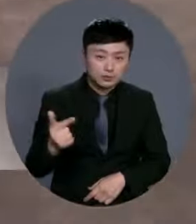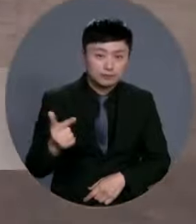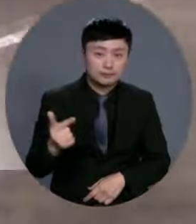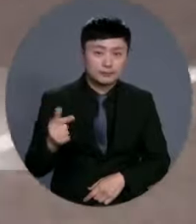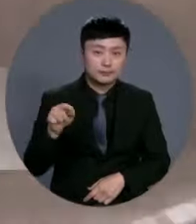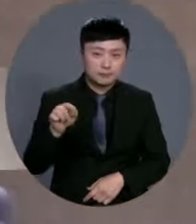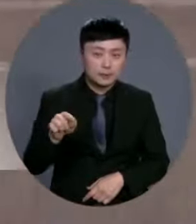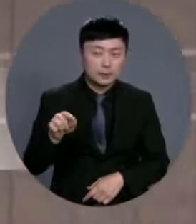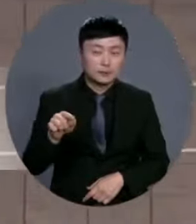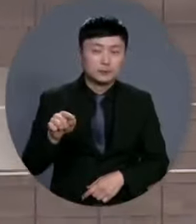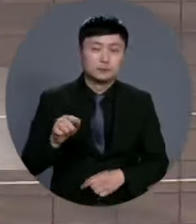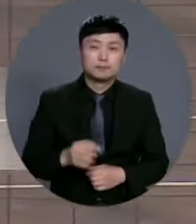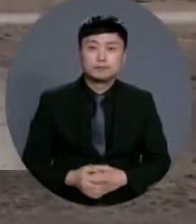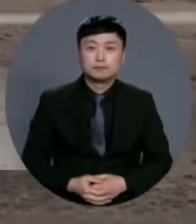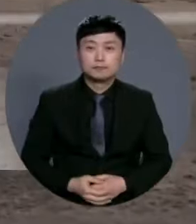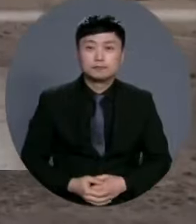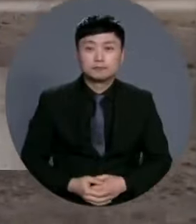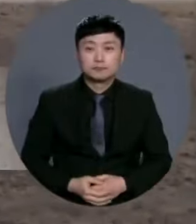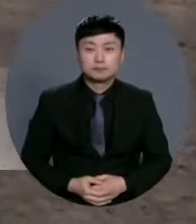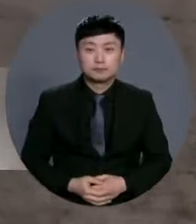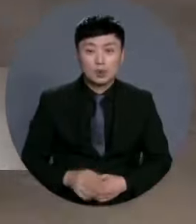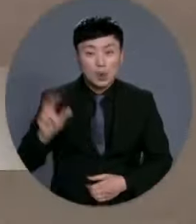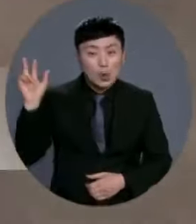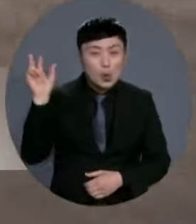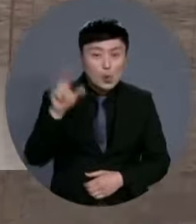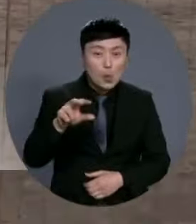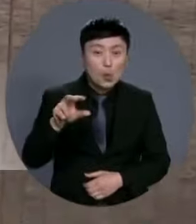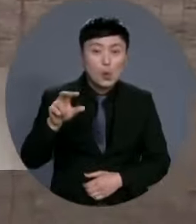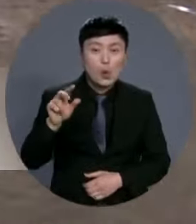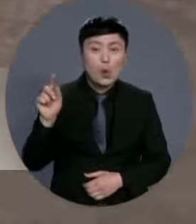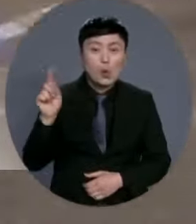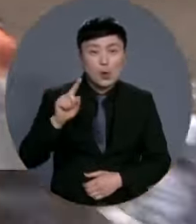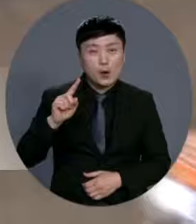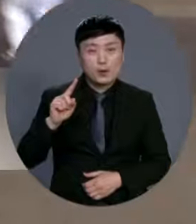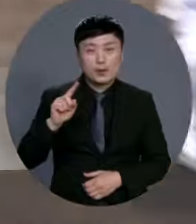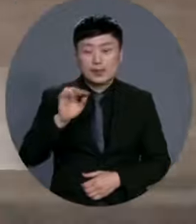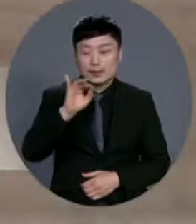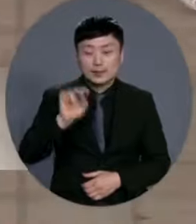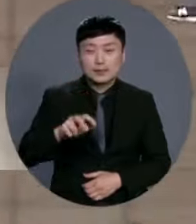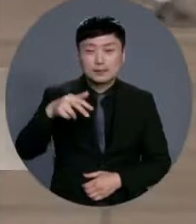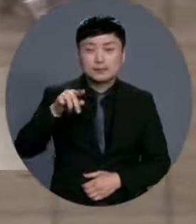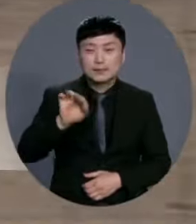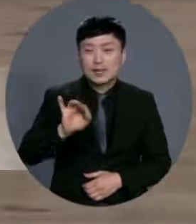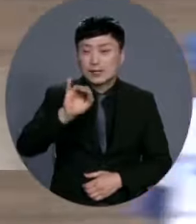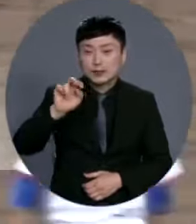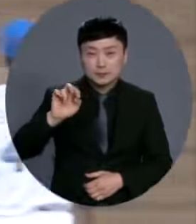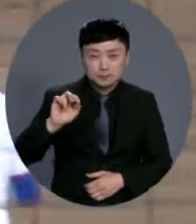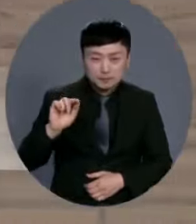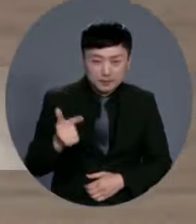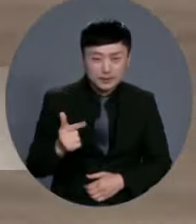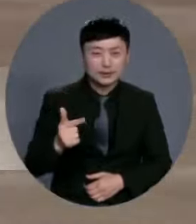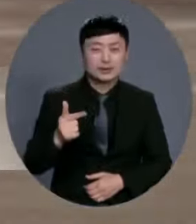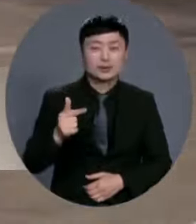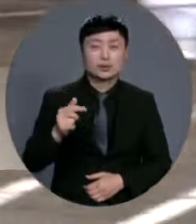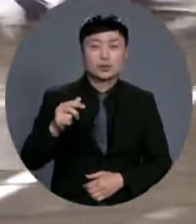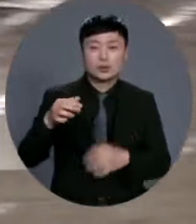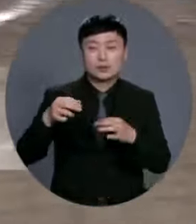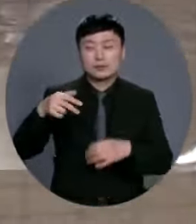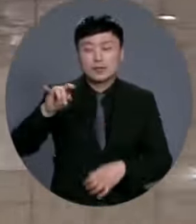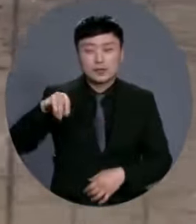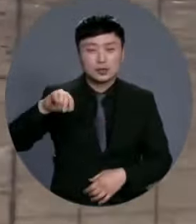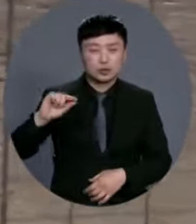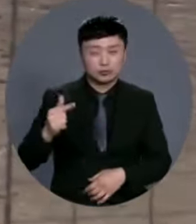선발진에 대한 고민을 남겼지만 불펜에서는 새로 합류한 임창민과 김재훈이 1이닝 무실점을 선보여 기대를